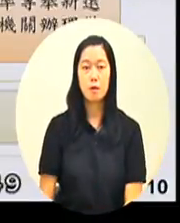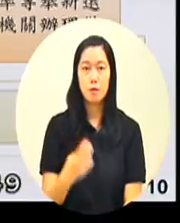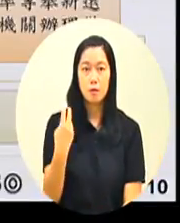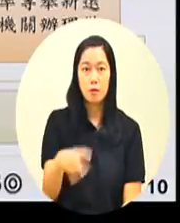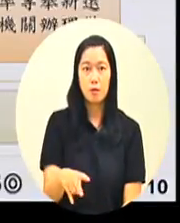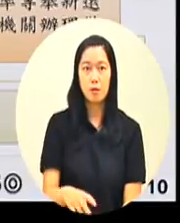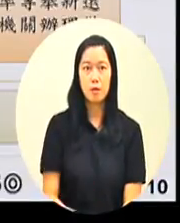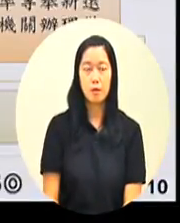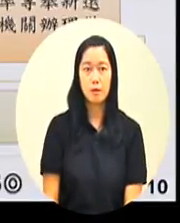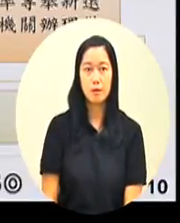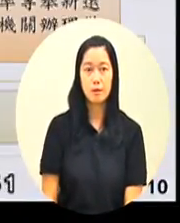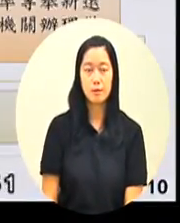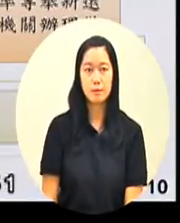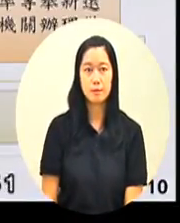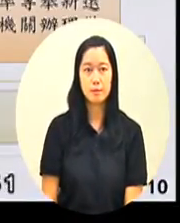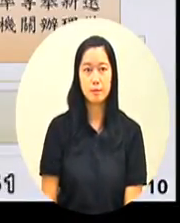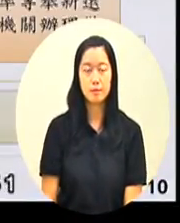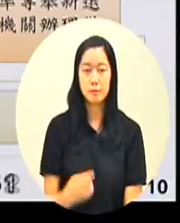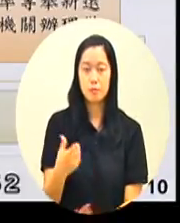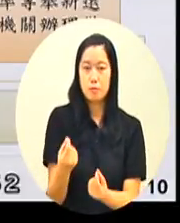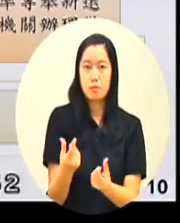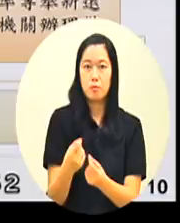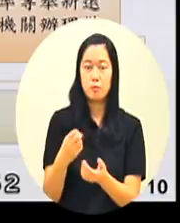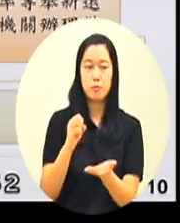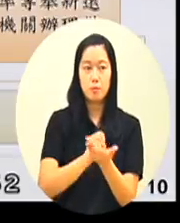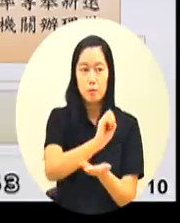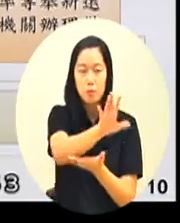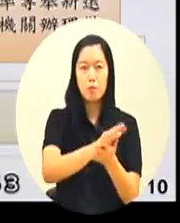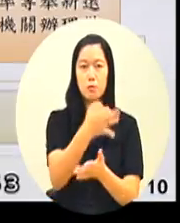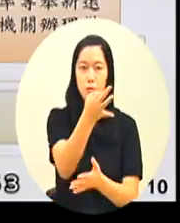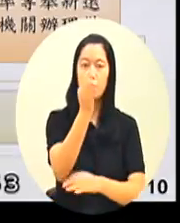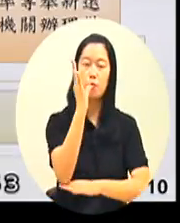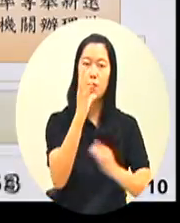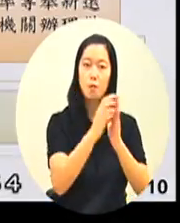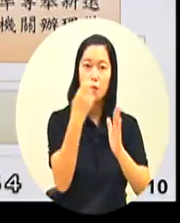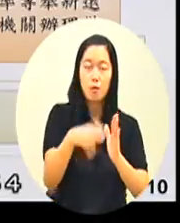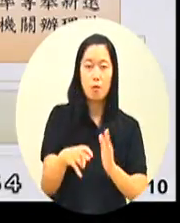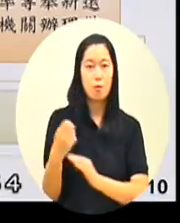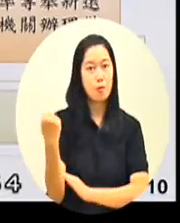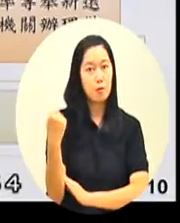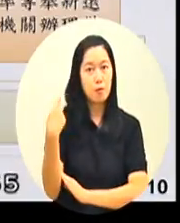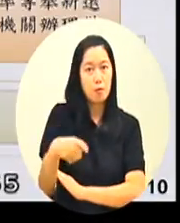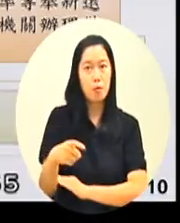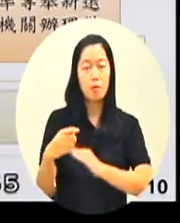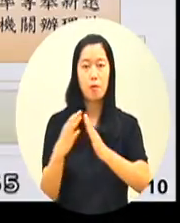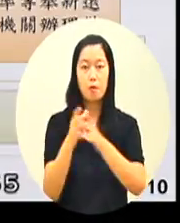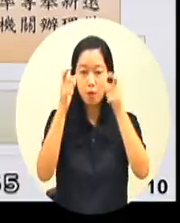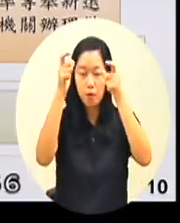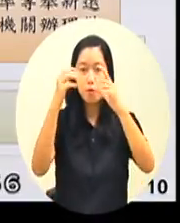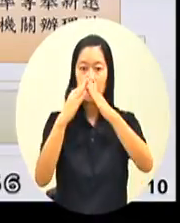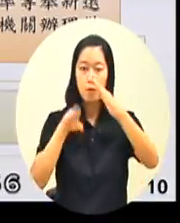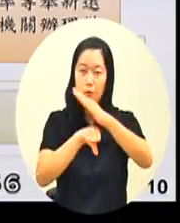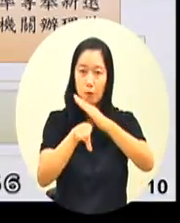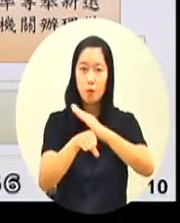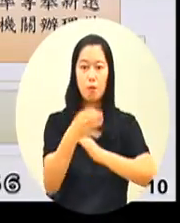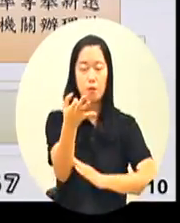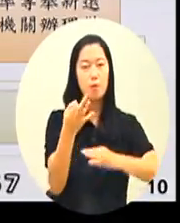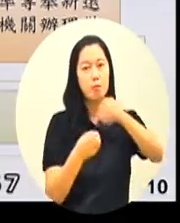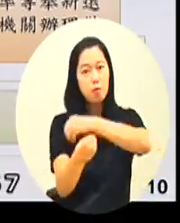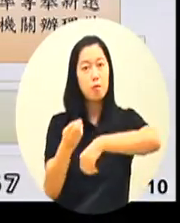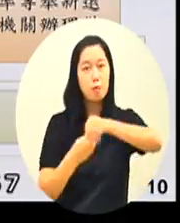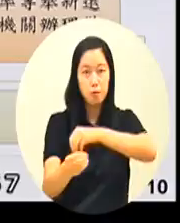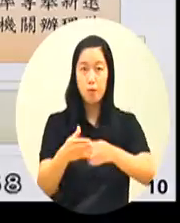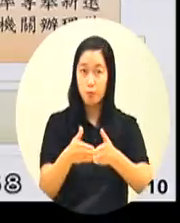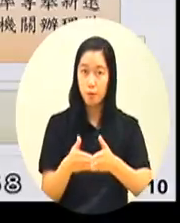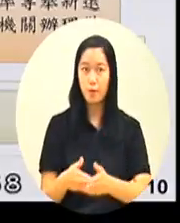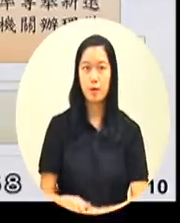住户的时候还要通报我们财政局来加强市库的现金调度。那透